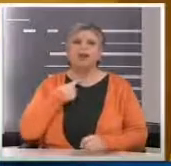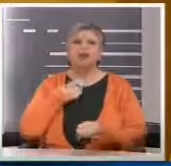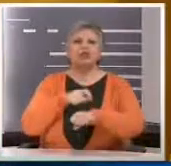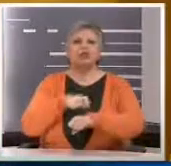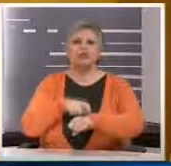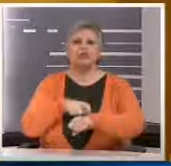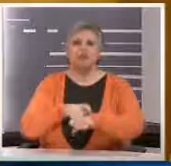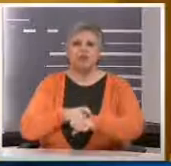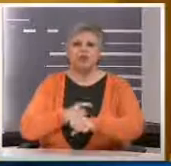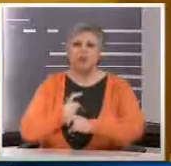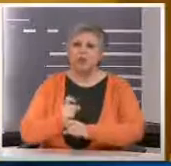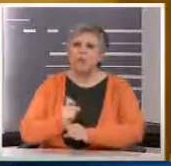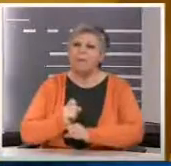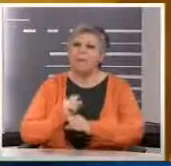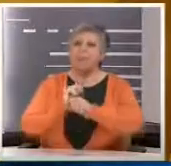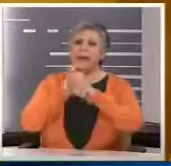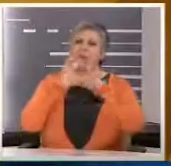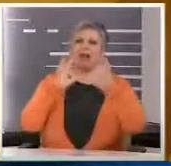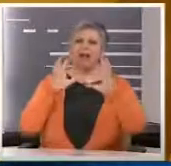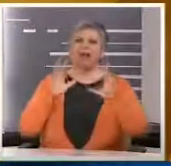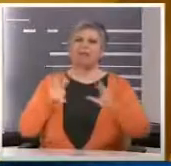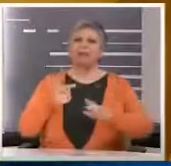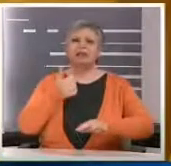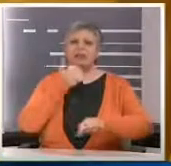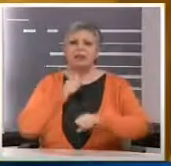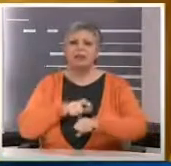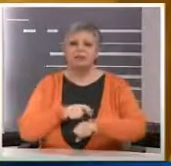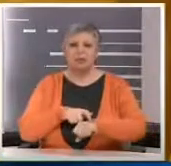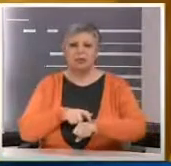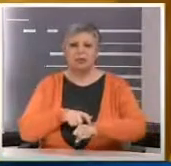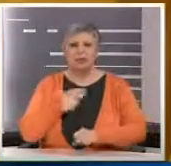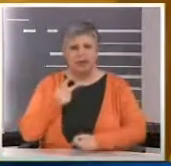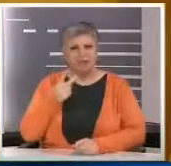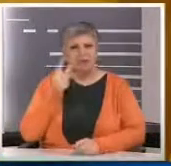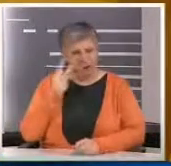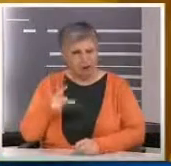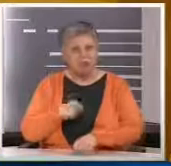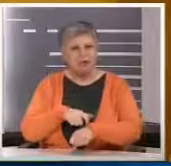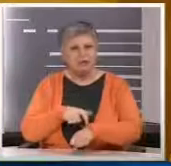αυτό νομίζω ότι είναι φανερό και από αυτό που βλέπουμε στην αίθουσα.